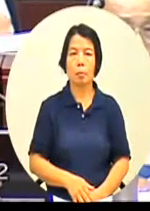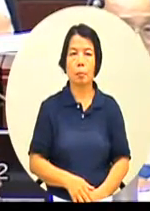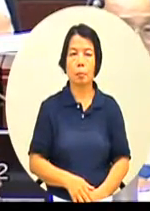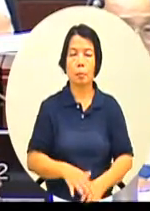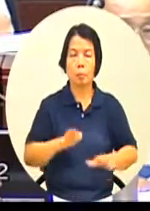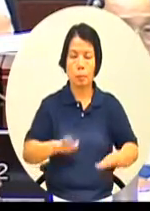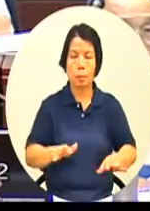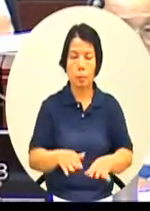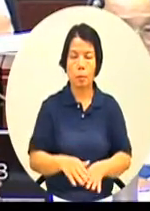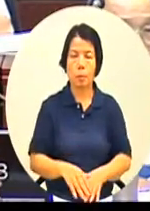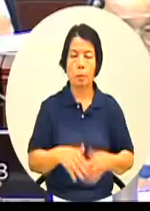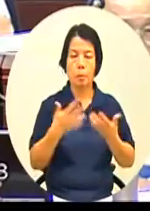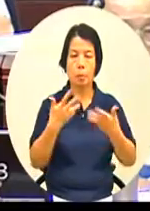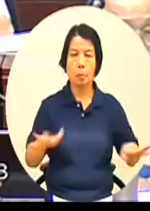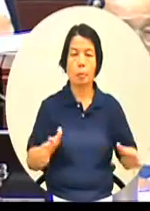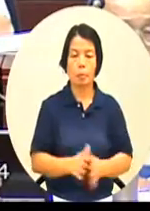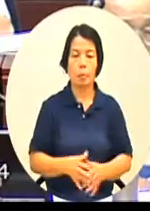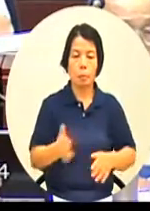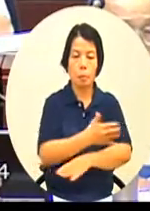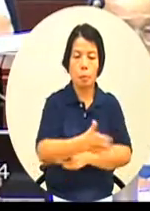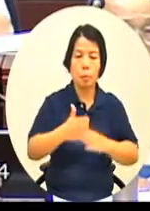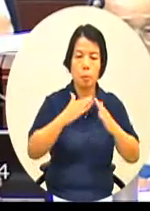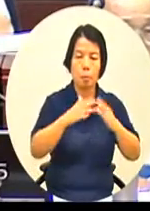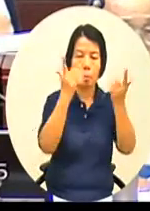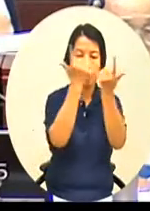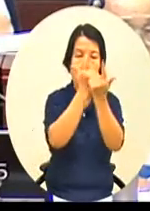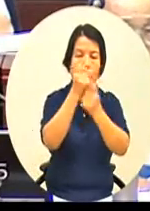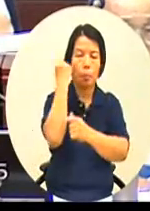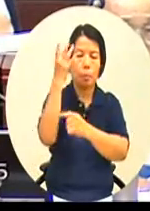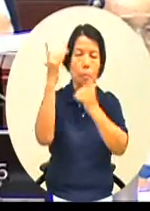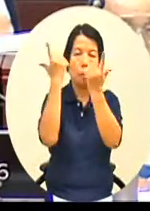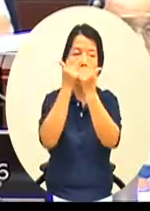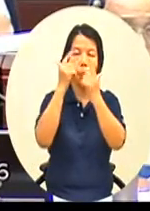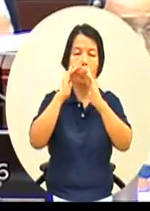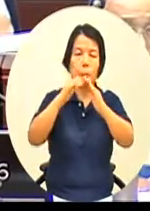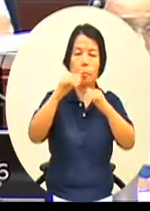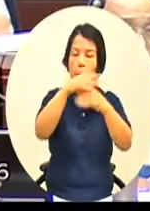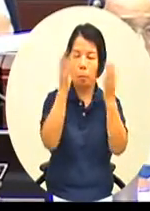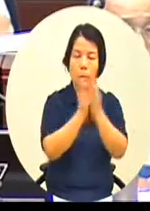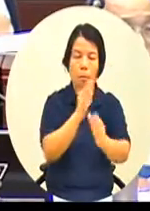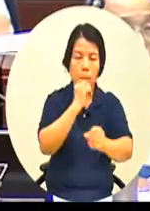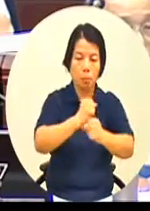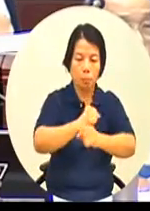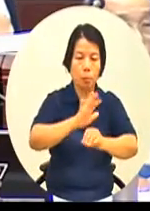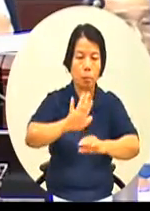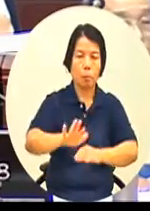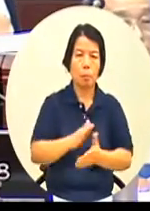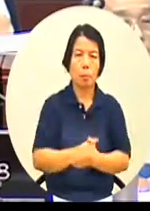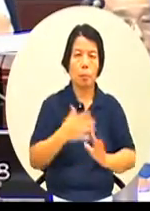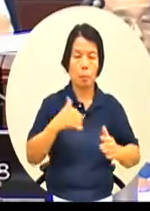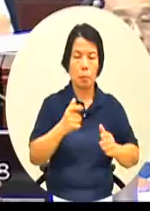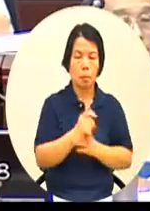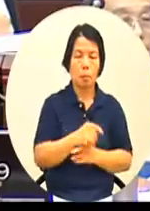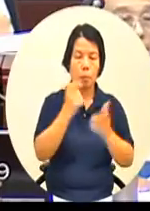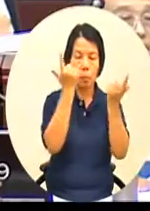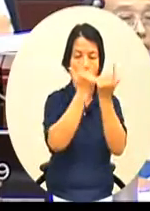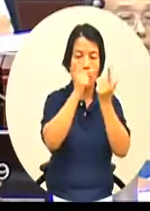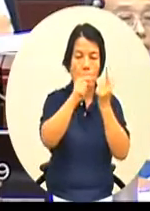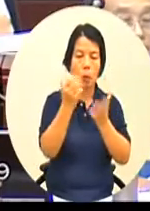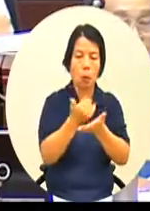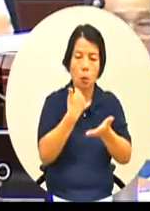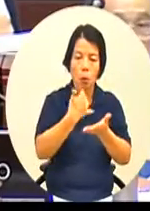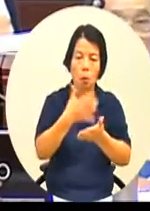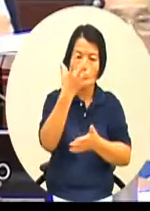在在很多个县市，台北市、新北市都已经在做，那甚至台北市编了好几亿，但是我们没有编，我们是